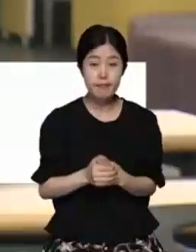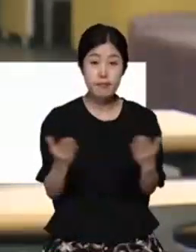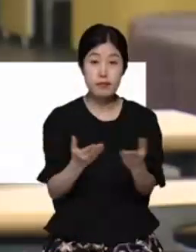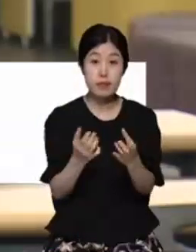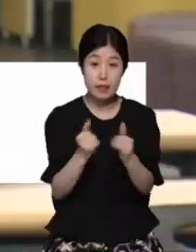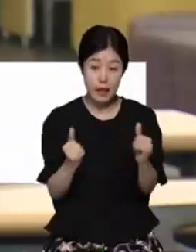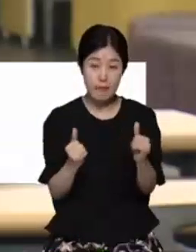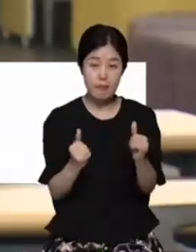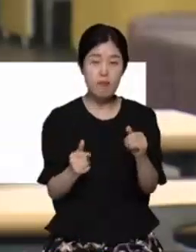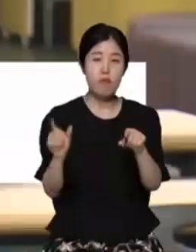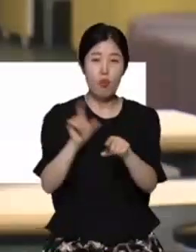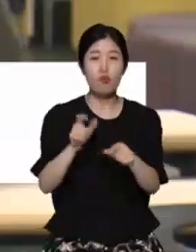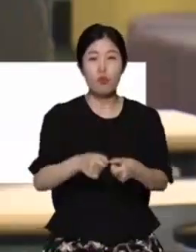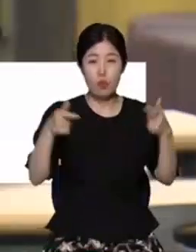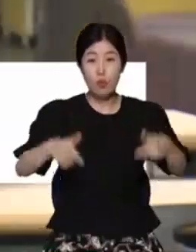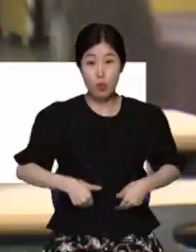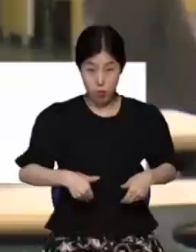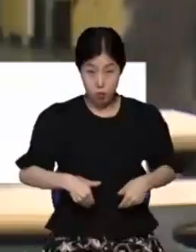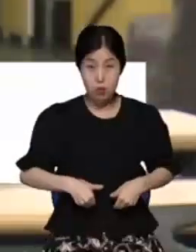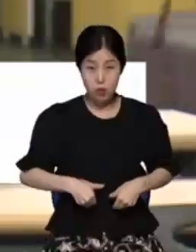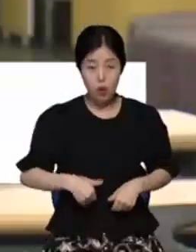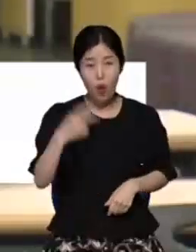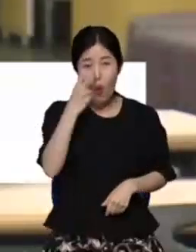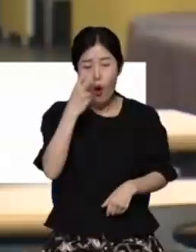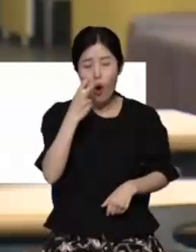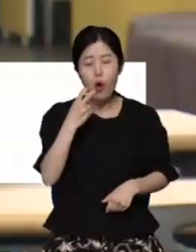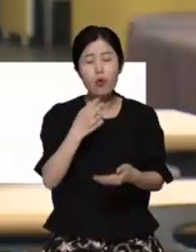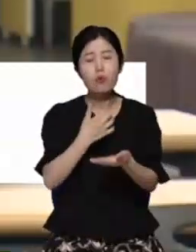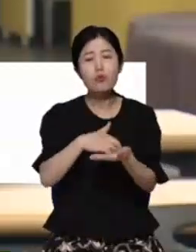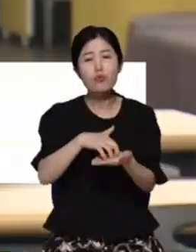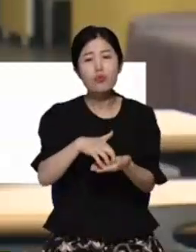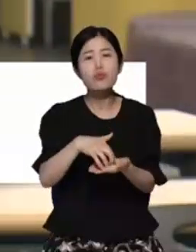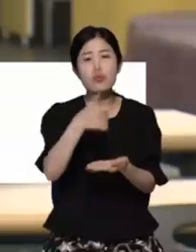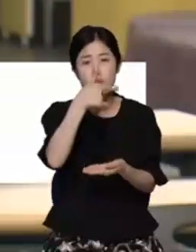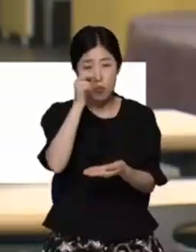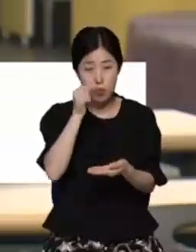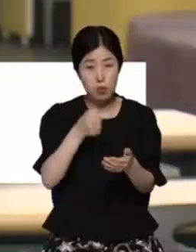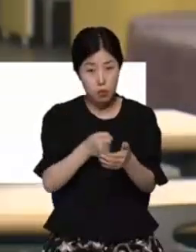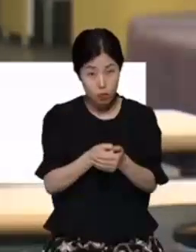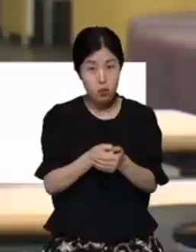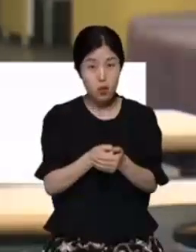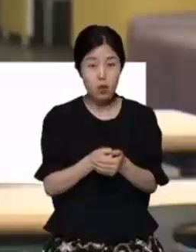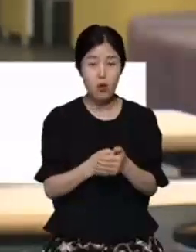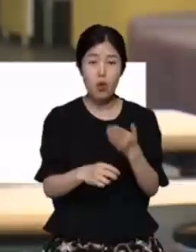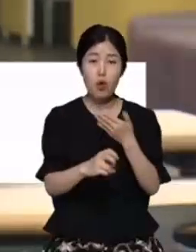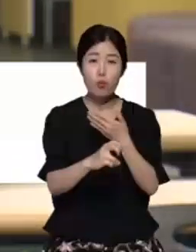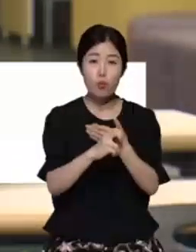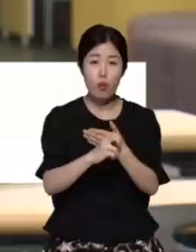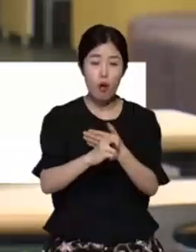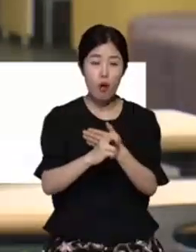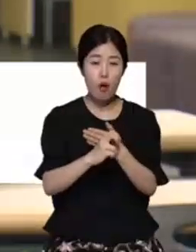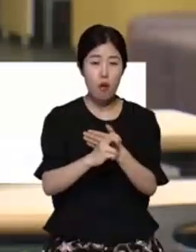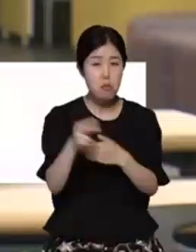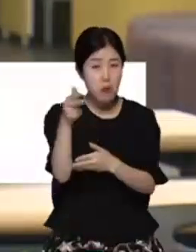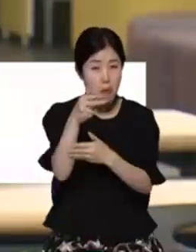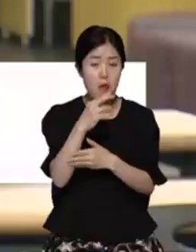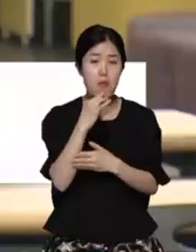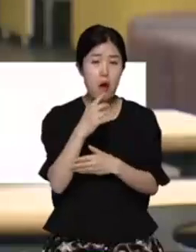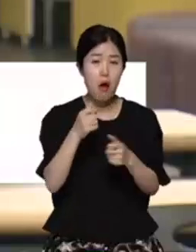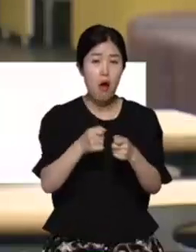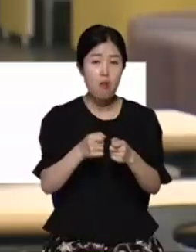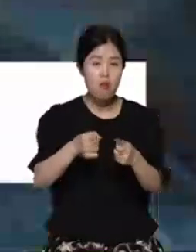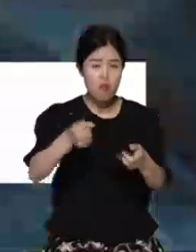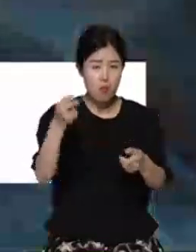봐요. 그걸 관리할 수 있는 인력이 지금 없는 상태에서 계속해서 불법 카메라만 늘리는 것에 대해서는 문제가